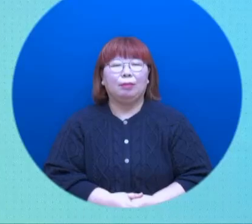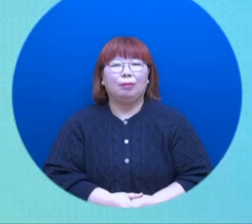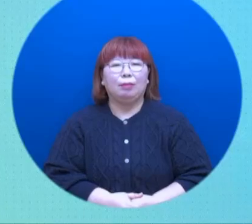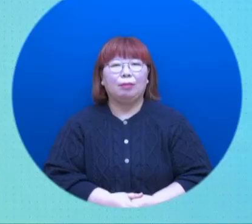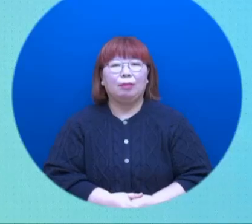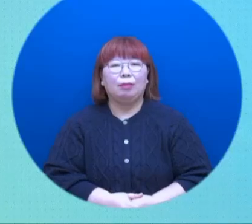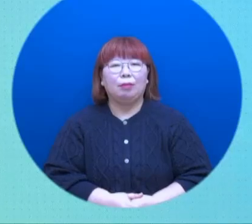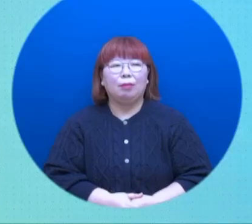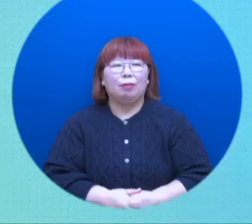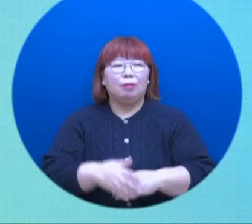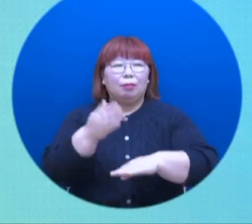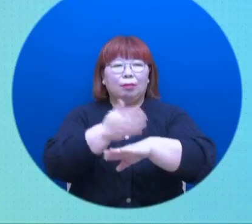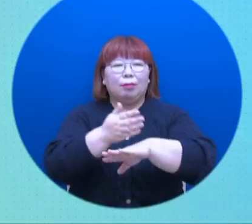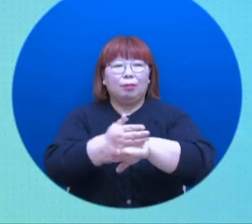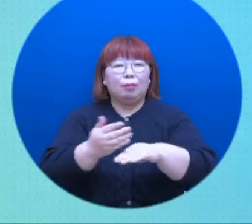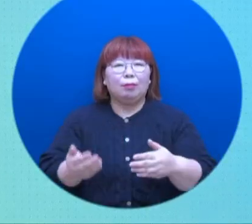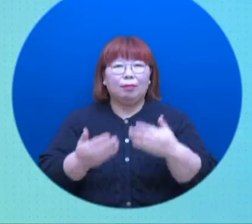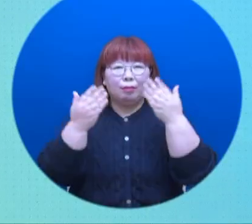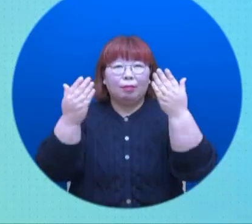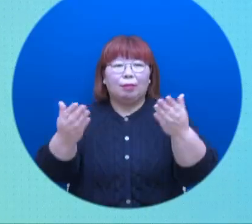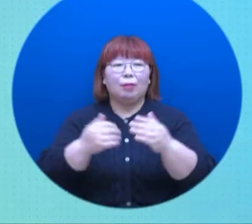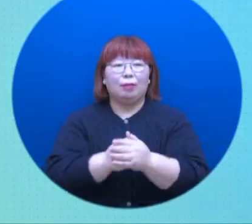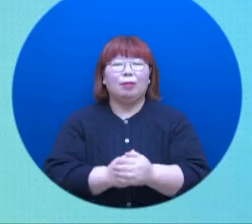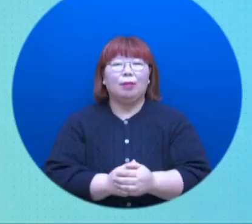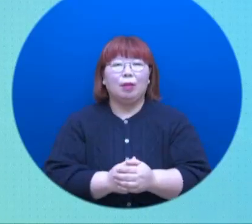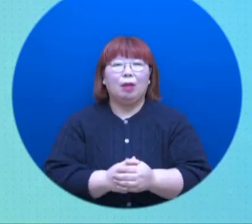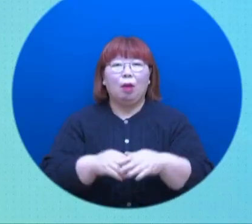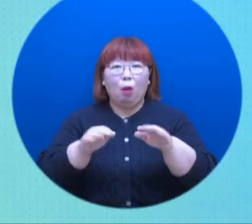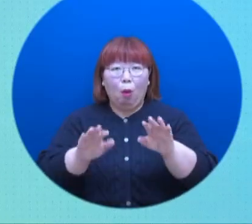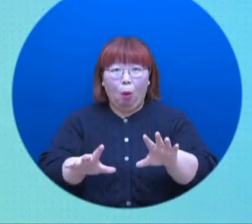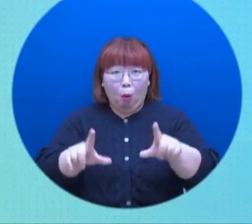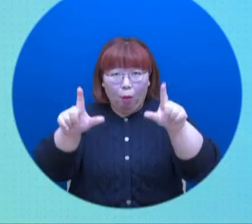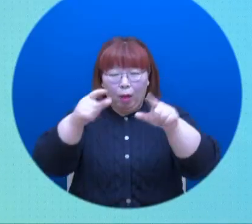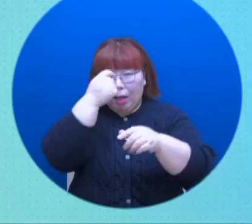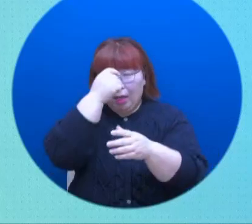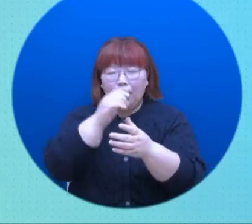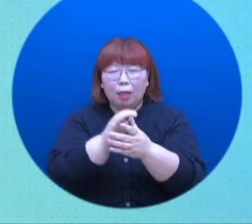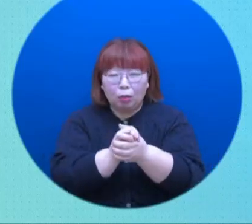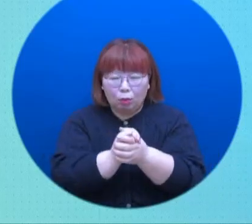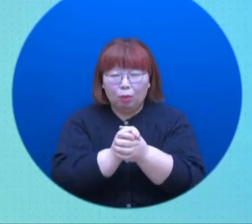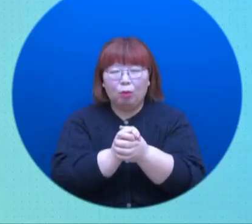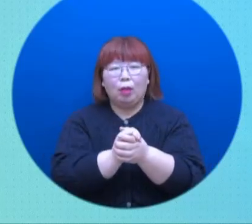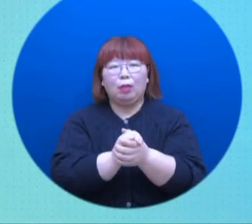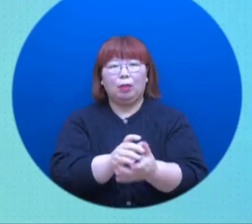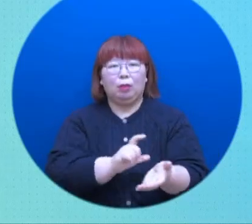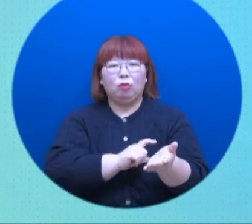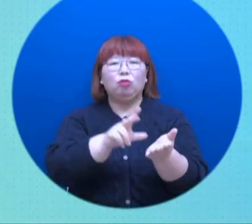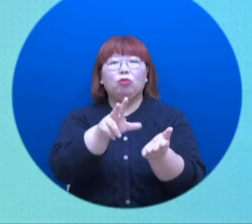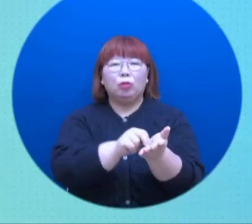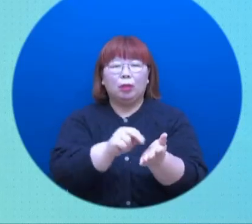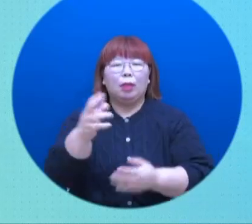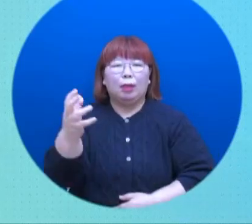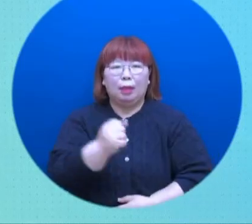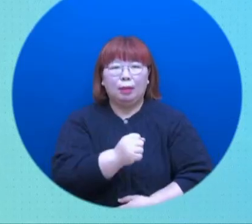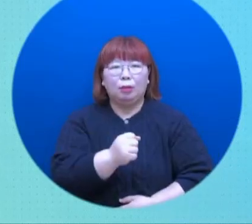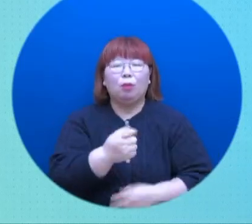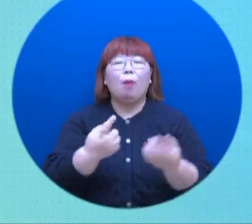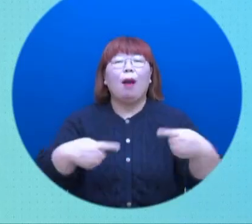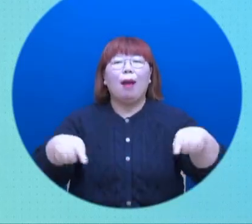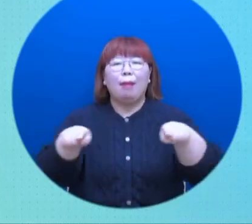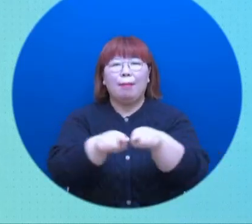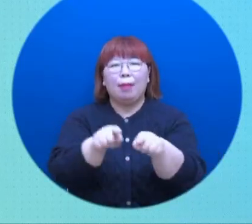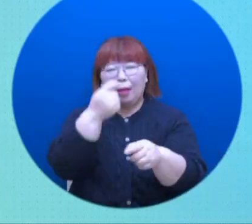네, 감사합니다. 우리가 올해 기도라는 주제로 함께